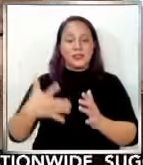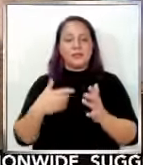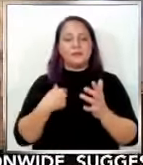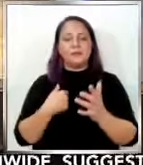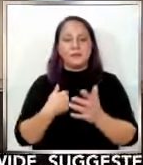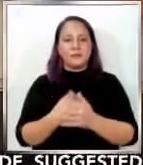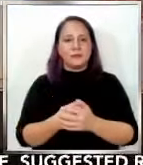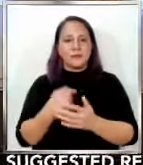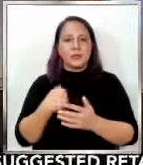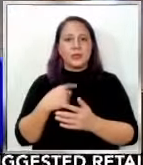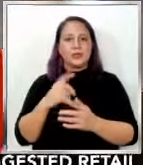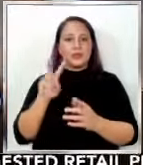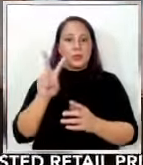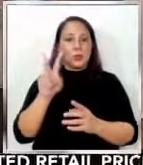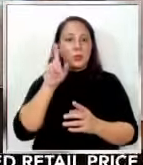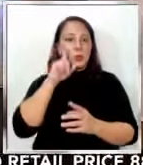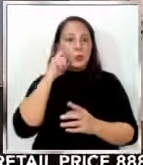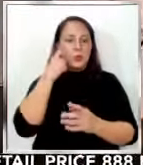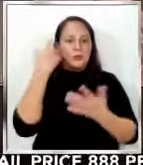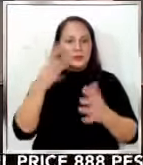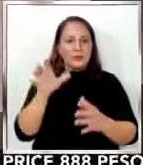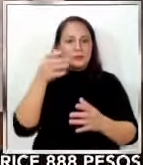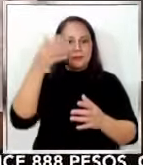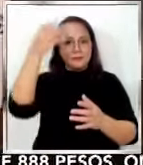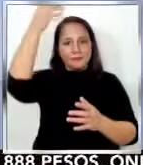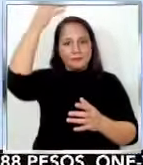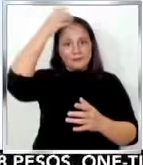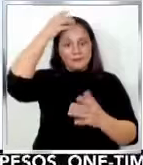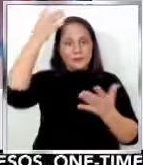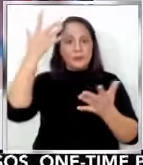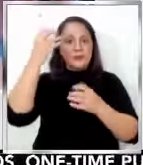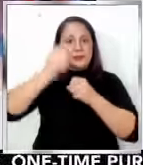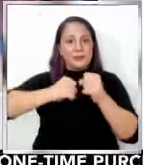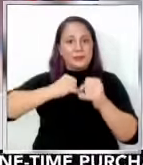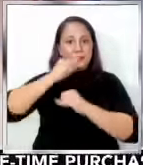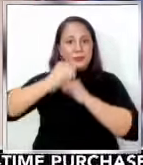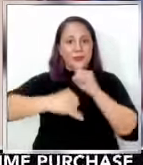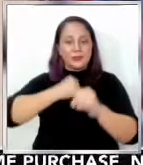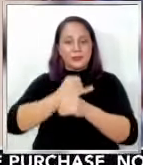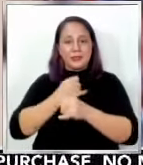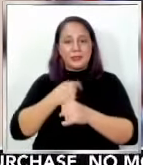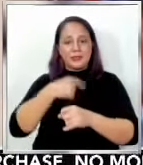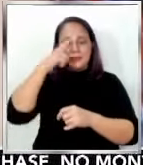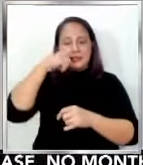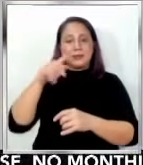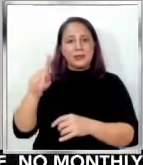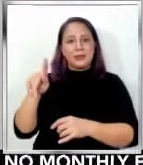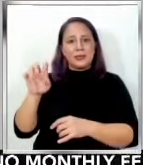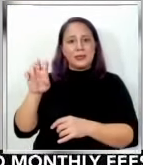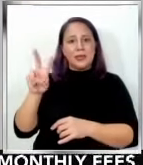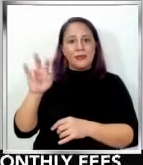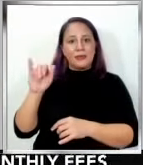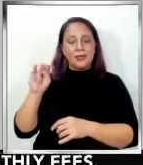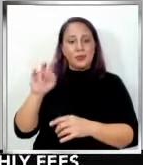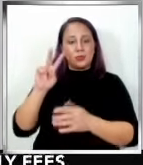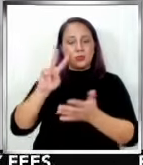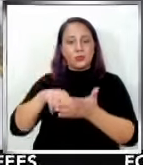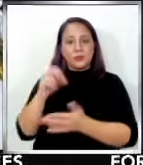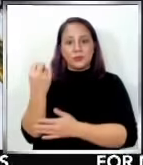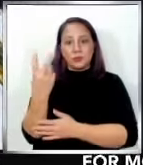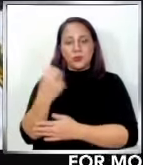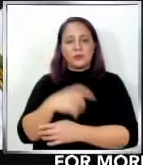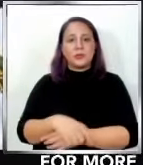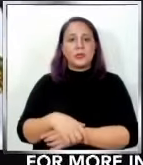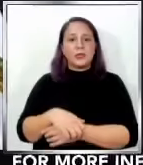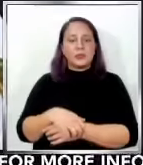trans Pinay na ang nakoronahan sa Miss International Queen sa Thailand. Si Kevin Balot noong 2012 at si Trixie Maristella